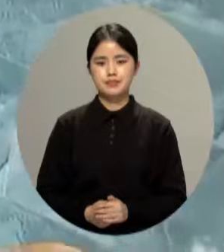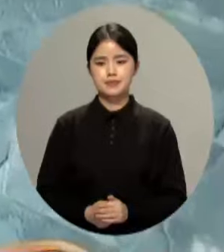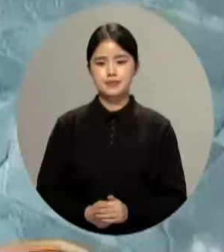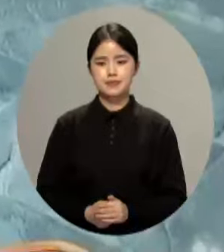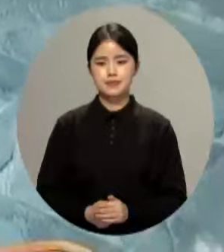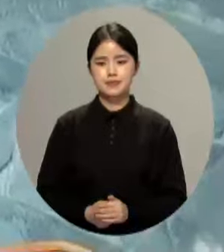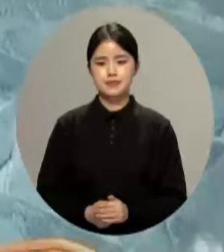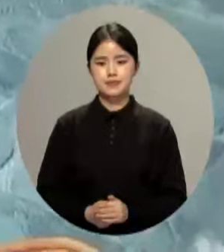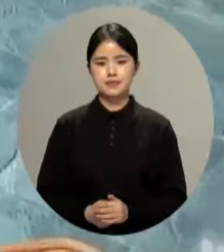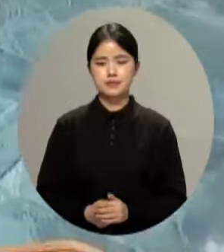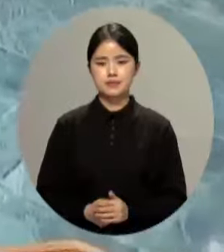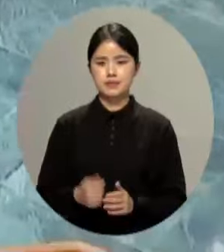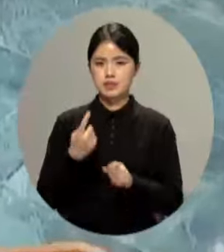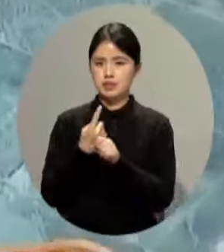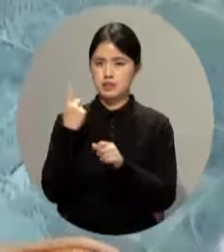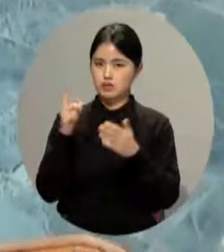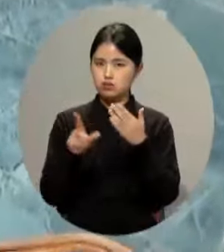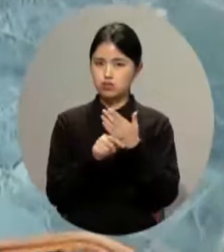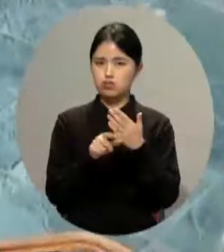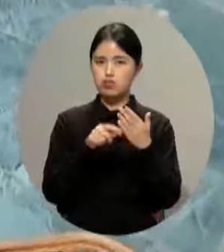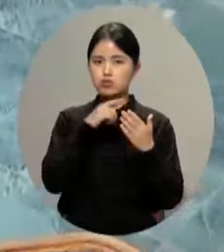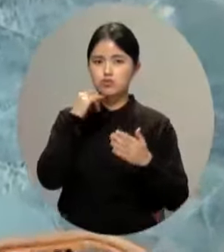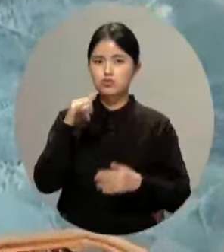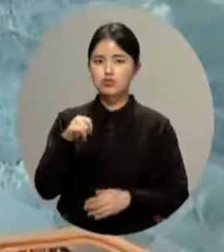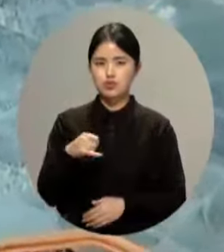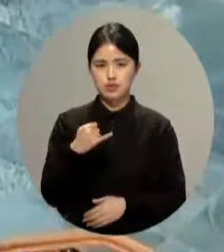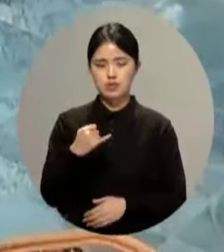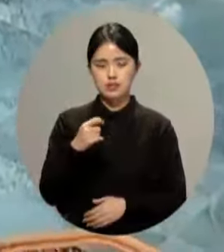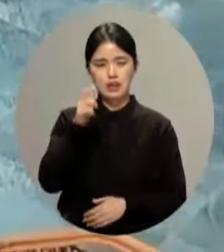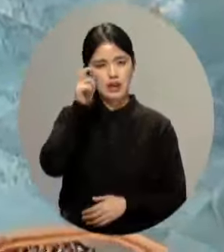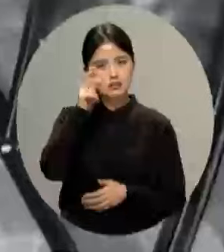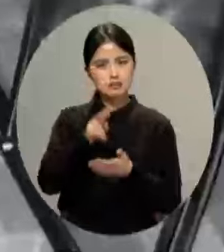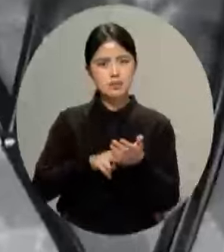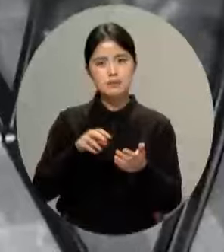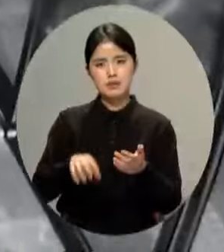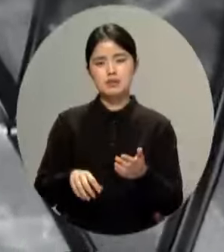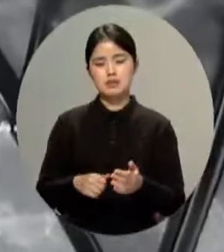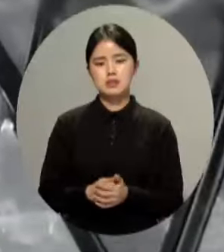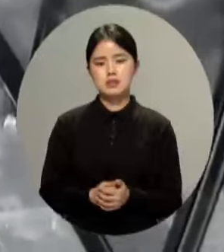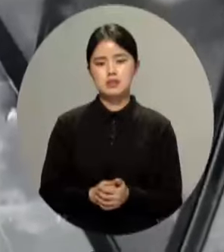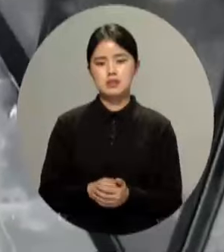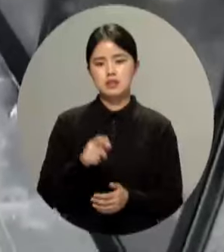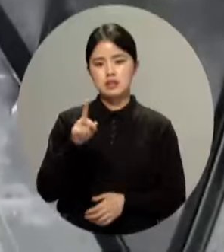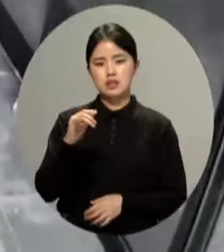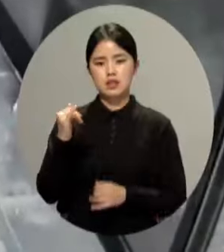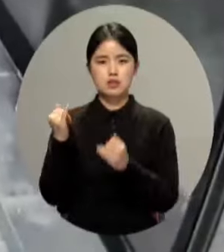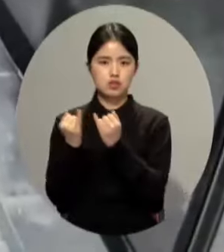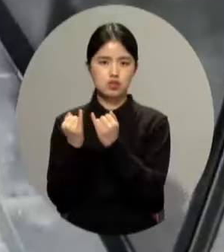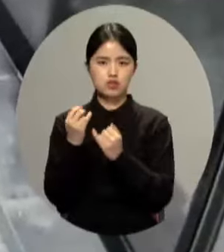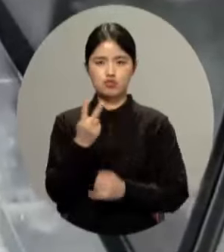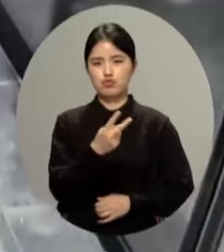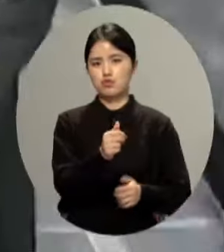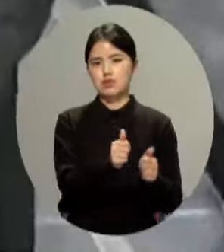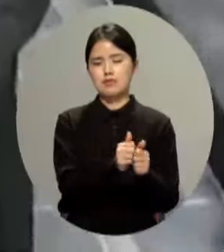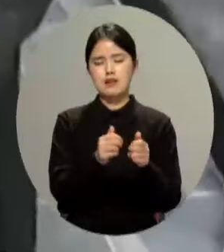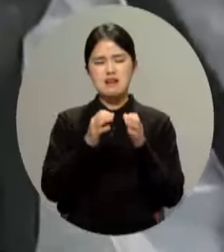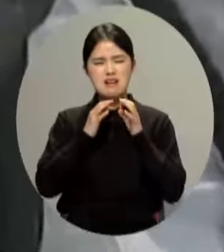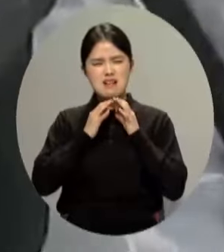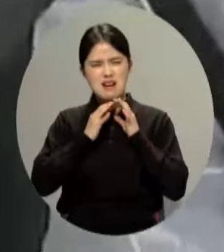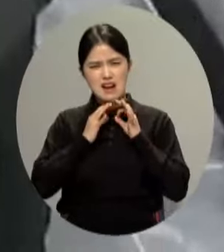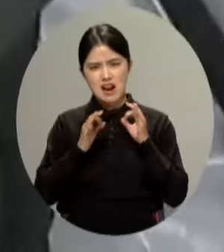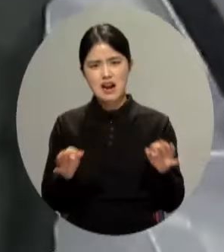기자입니다 지난해 9월 순창의 순정축협 한우 매장입니다 한 두 남성에게 고함을 치는가